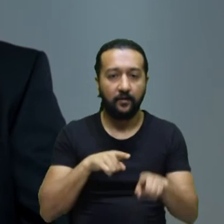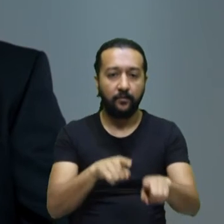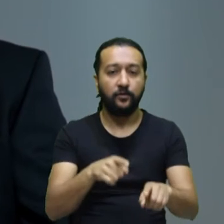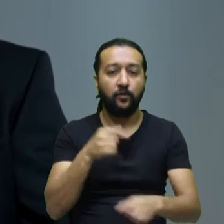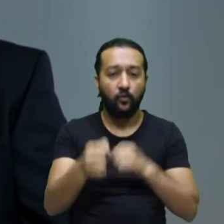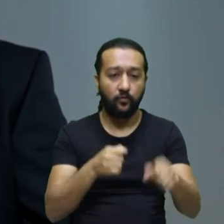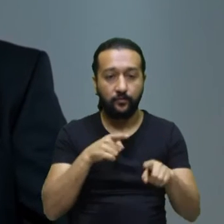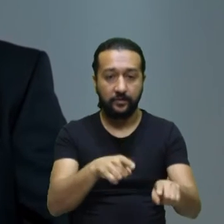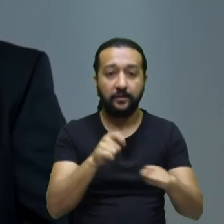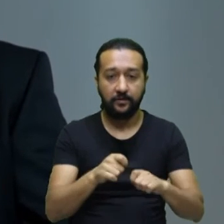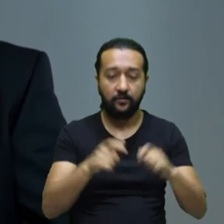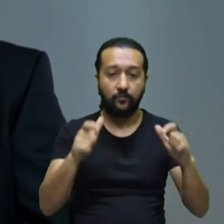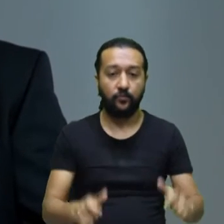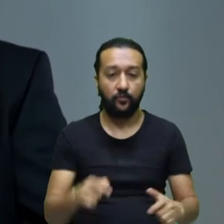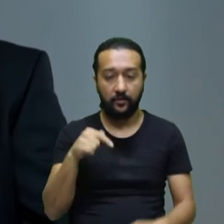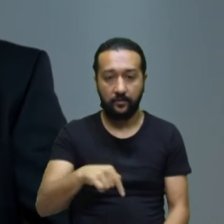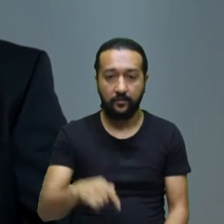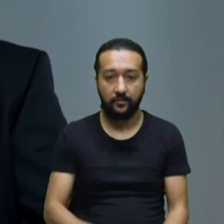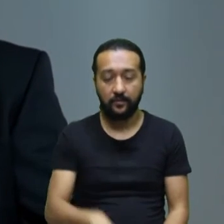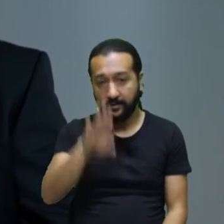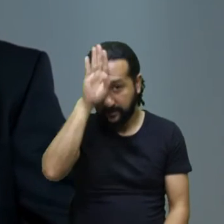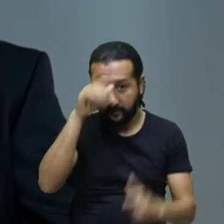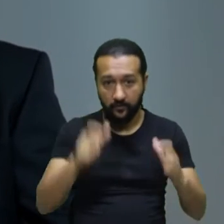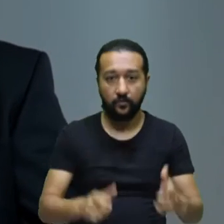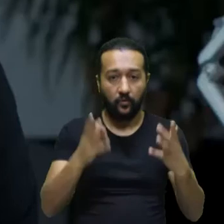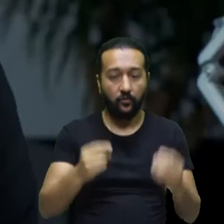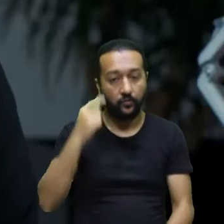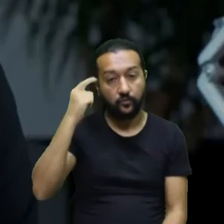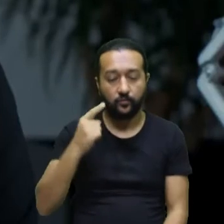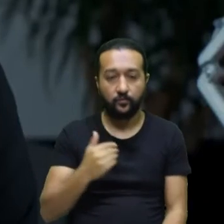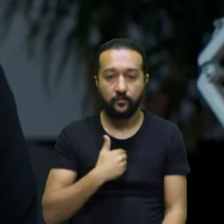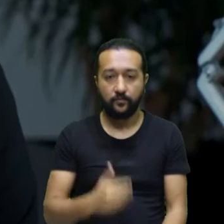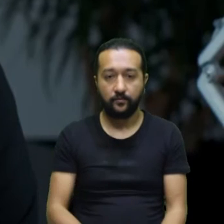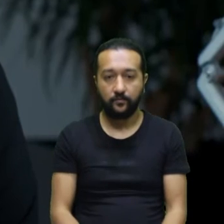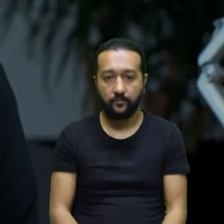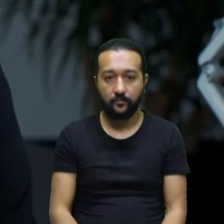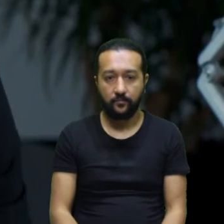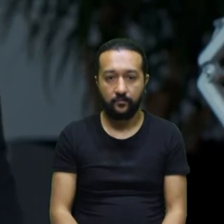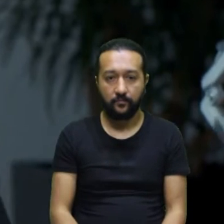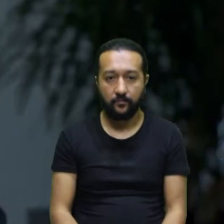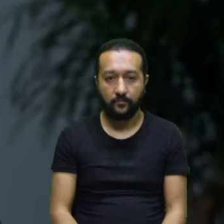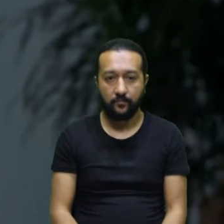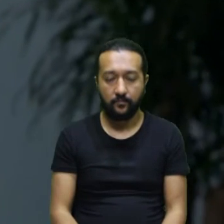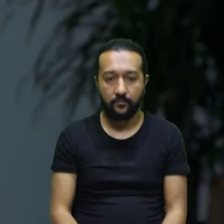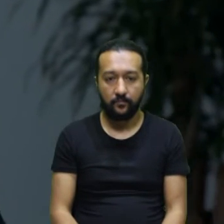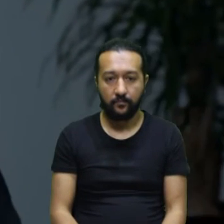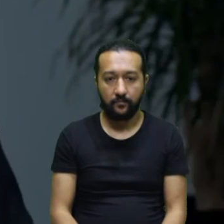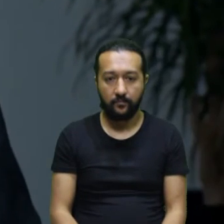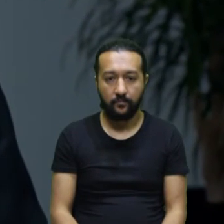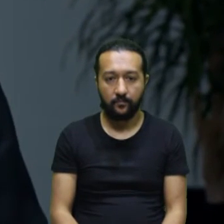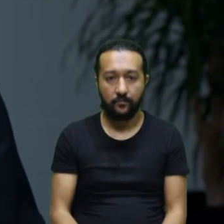Peşinden koştuğum şeyin burada, İstanbul'da olduğunu düşünüyorum. Femi kafa sallayıp geriye